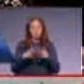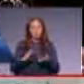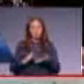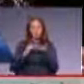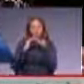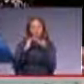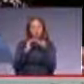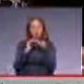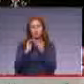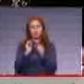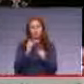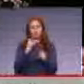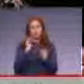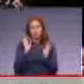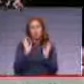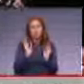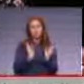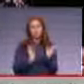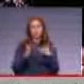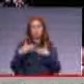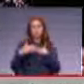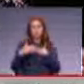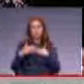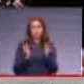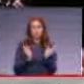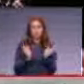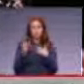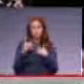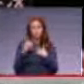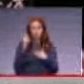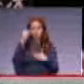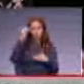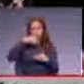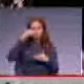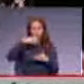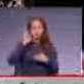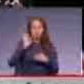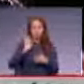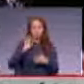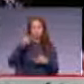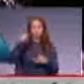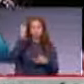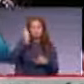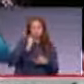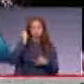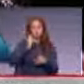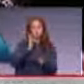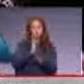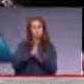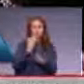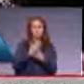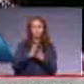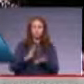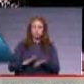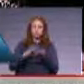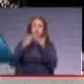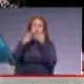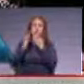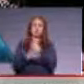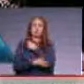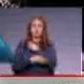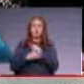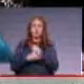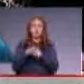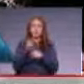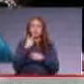ونتفاهم فيها، وصندوق الخير ده كلنا لازم لازم لازم لازم نشترك فيه عشان مساعدة الآخرين الغير